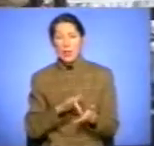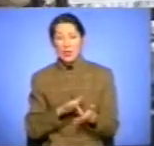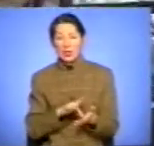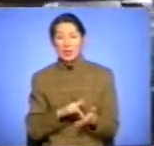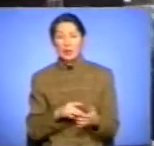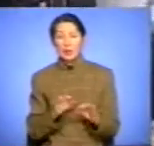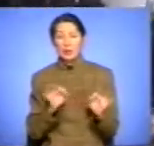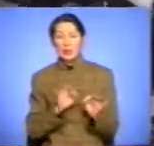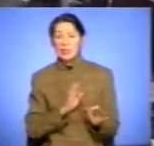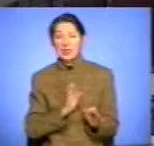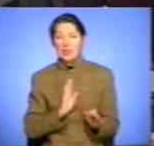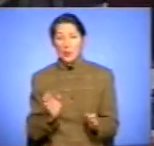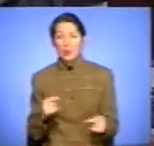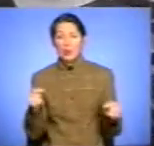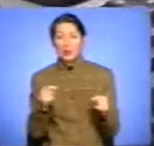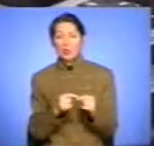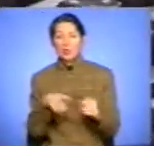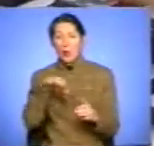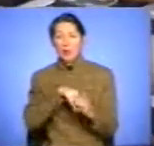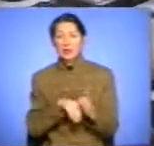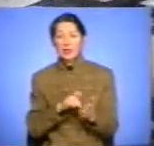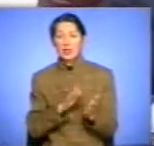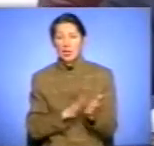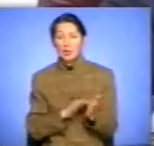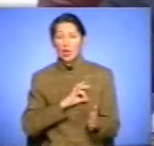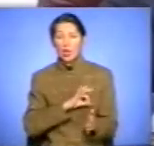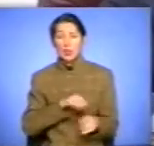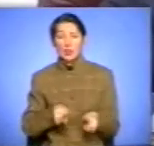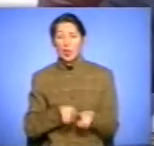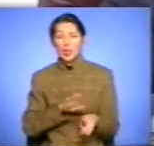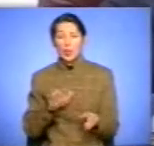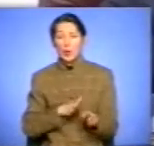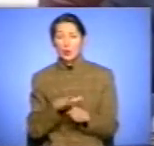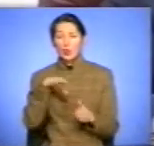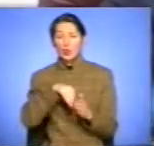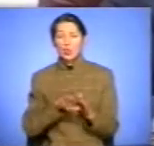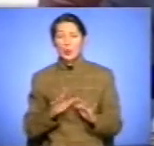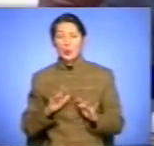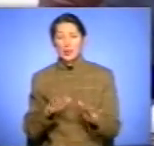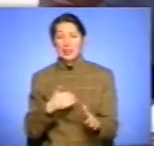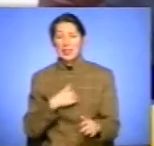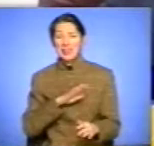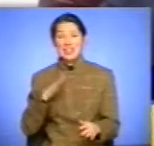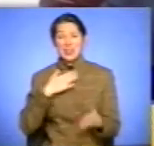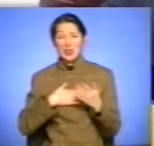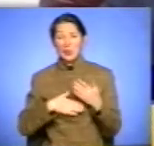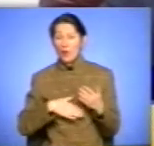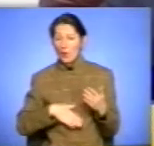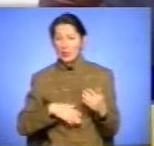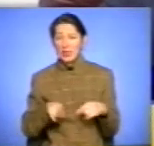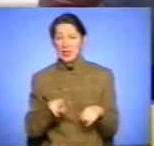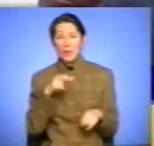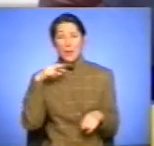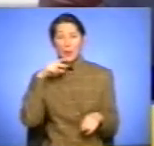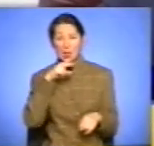реєстру нотаріуси теж не повністю включилися у процес я не задоволений тим як помилками є доліками А іноді